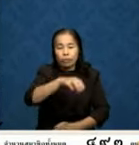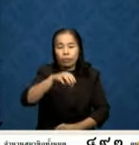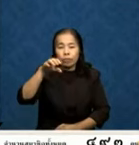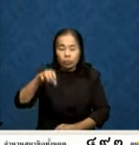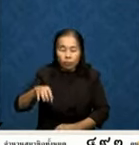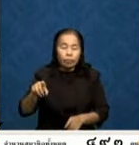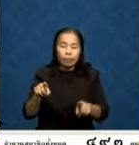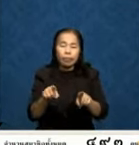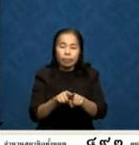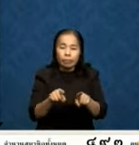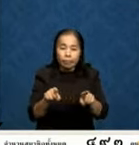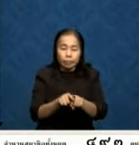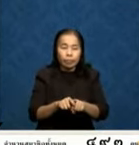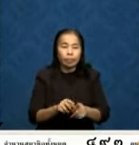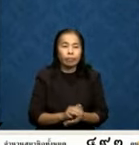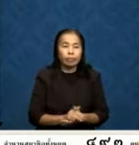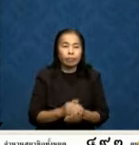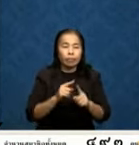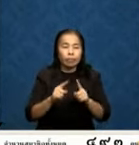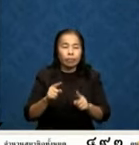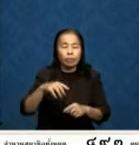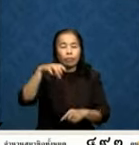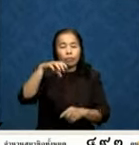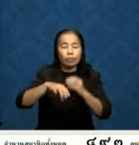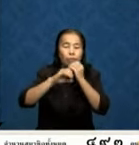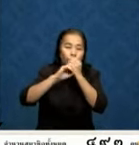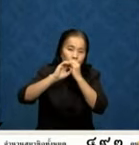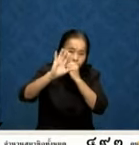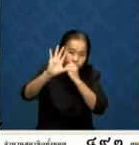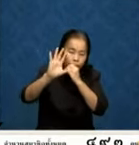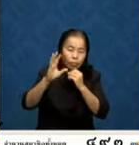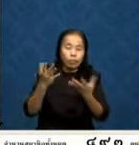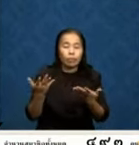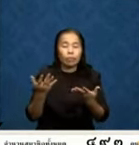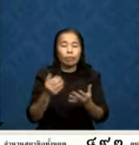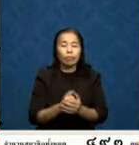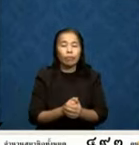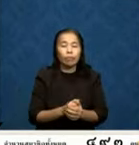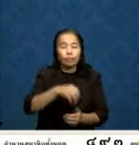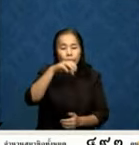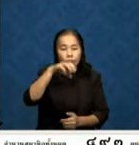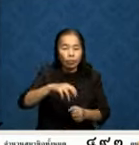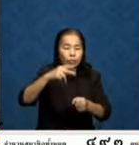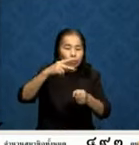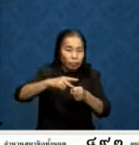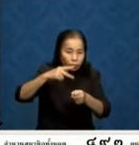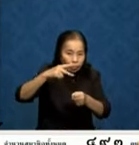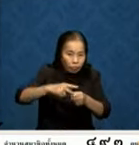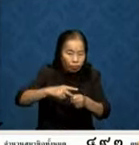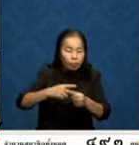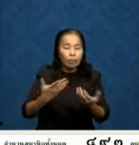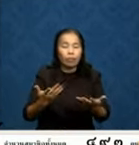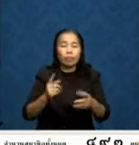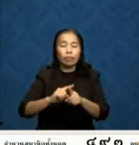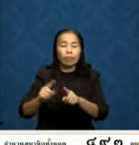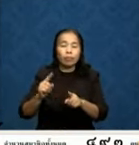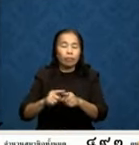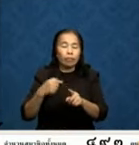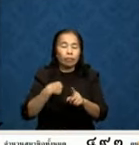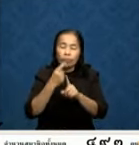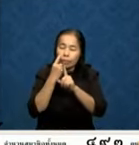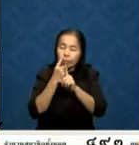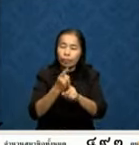ไม่แตกต่างกันเลยนะครับไม่ว่าจะเป็นกสทช.ไม่ว่าจะเป็นองค์กรก๊าซเรือนกระจกนะครับซึ่งเราก็อยู่ในมาตรฐ